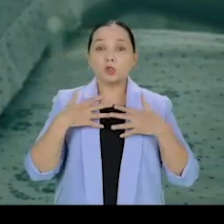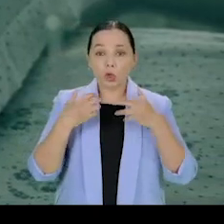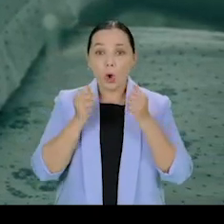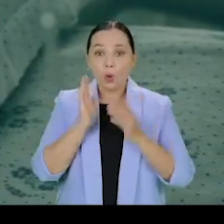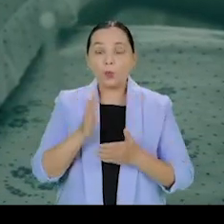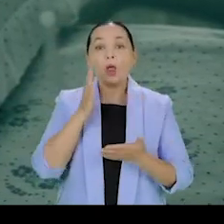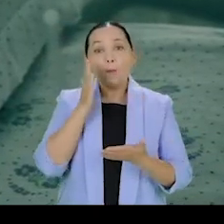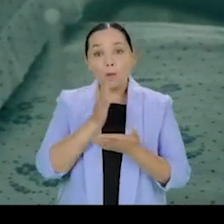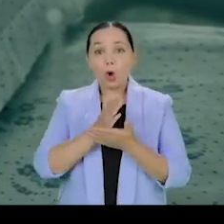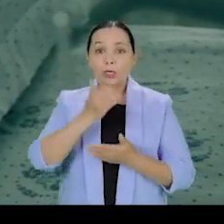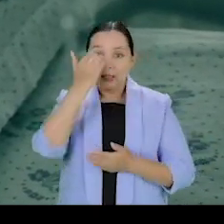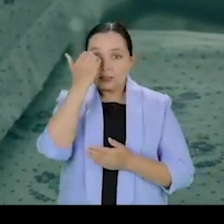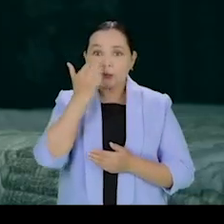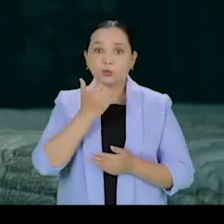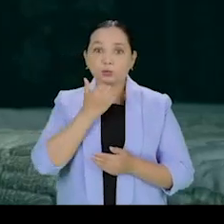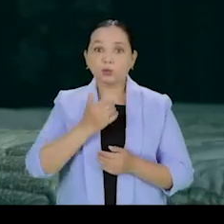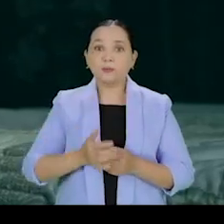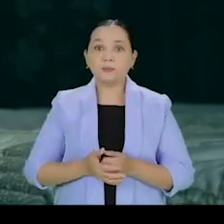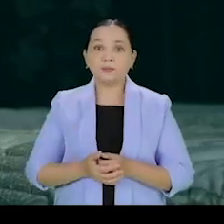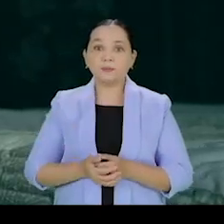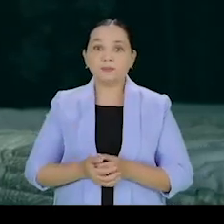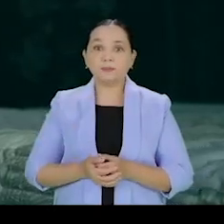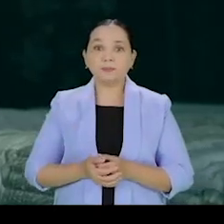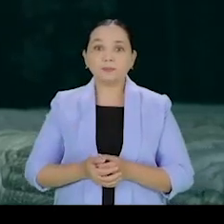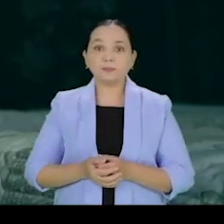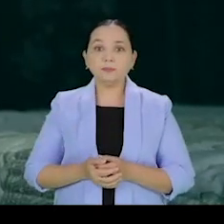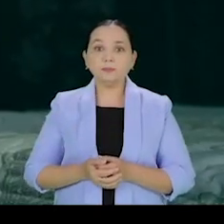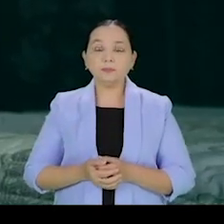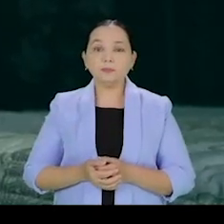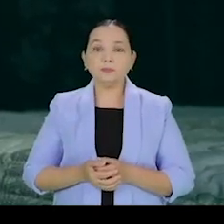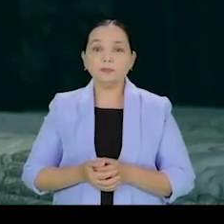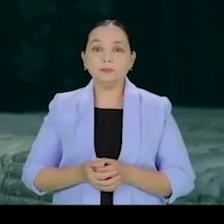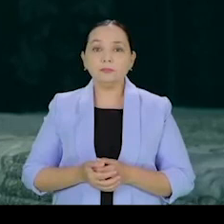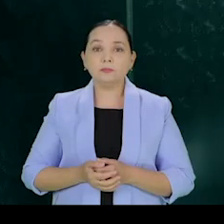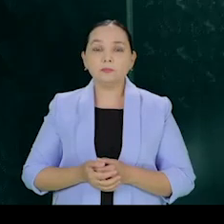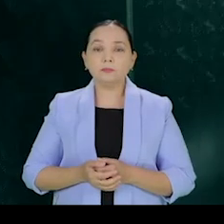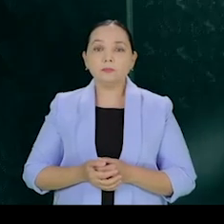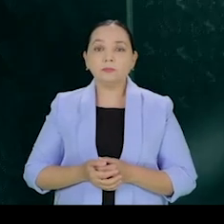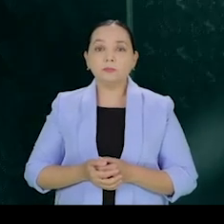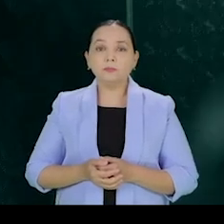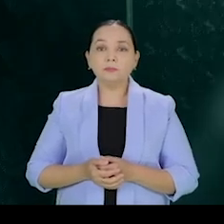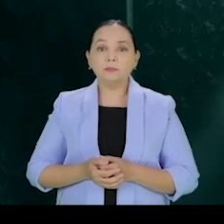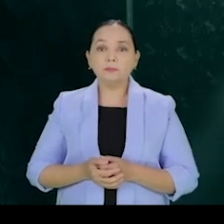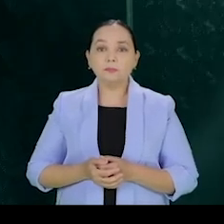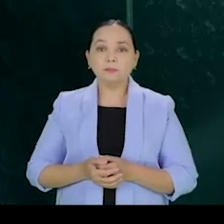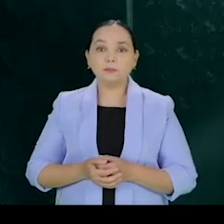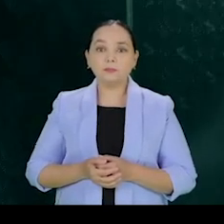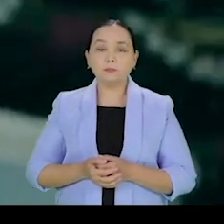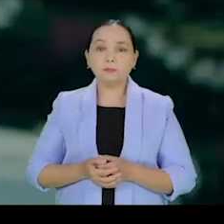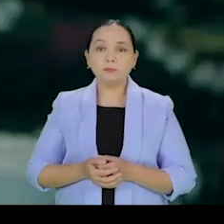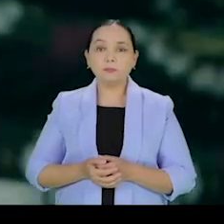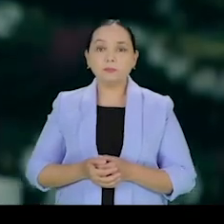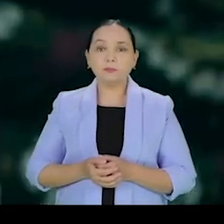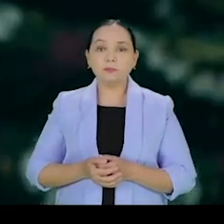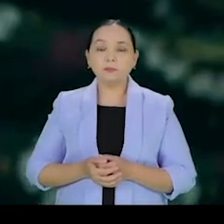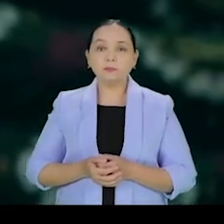asrang. Boringizga shukr. Infeksiyadan tuzalayotgan insonlarning ko'payib borayotgani yurtdoshlarimiz kayfiyatiga, ruhiyatiga ijobiy ta'sir